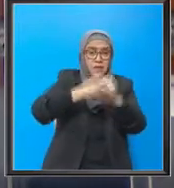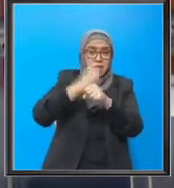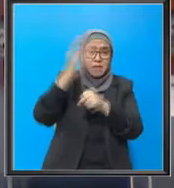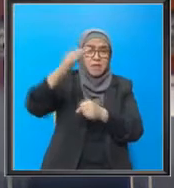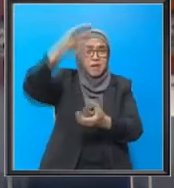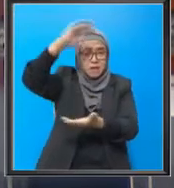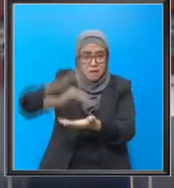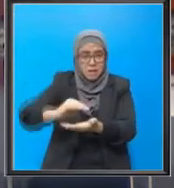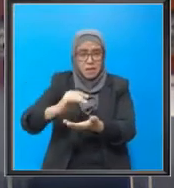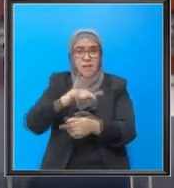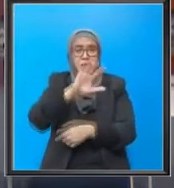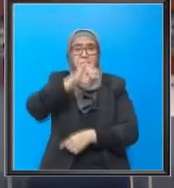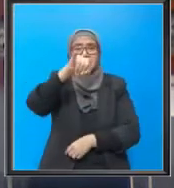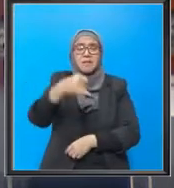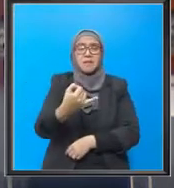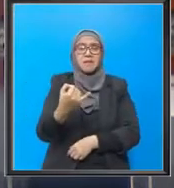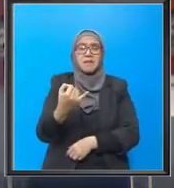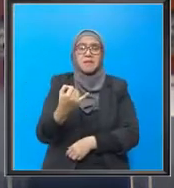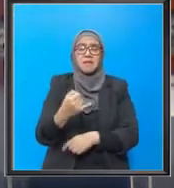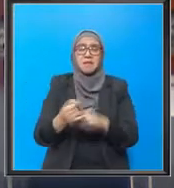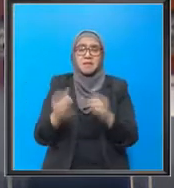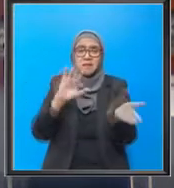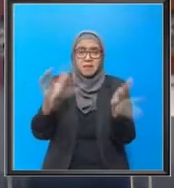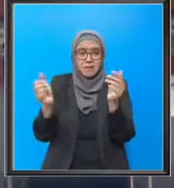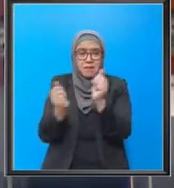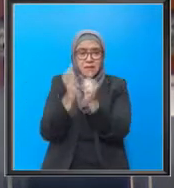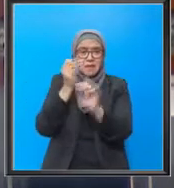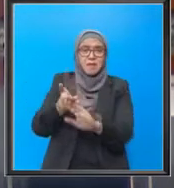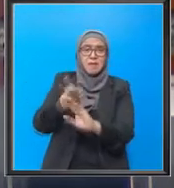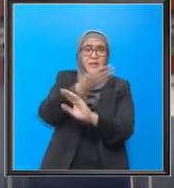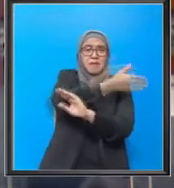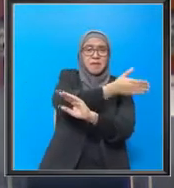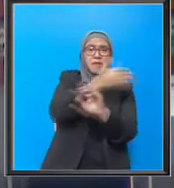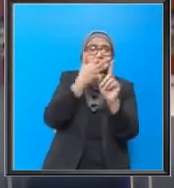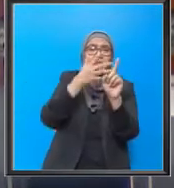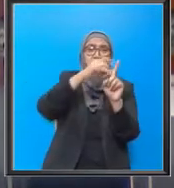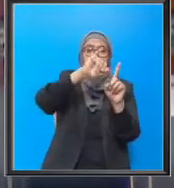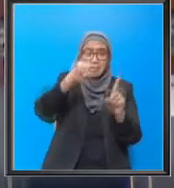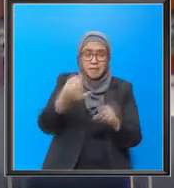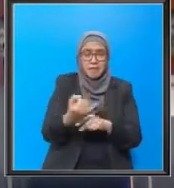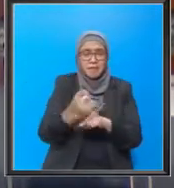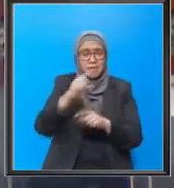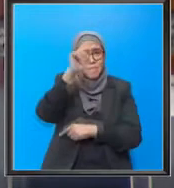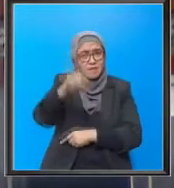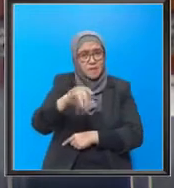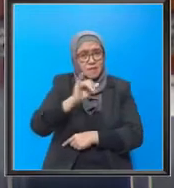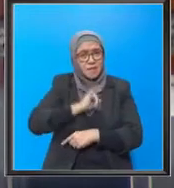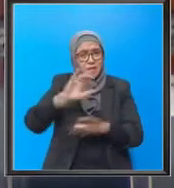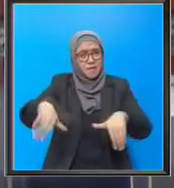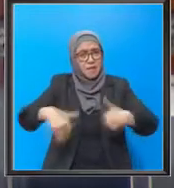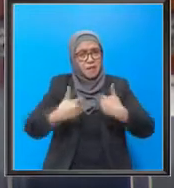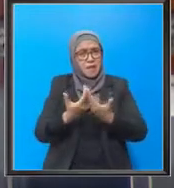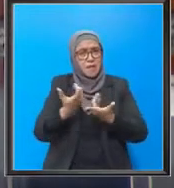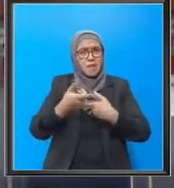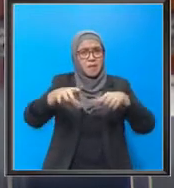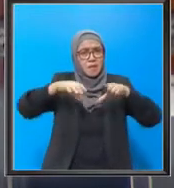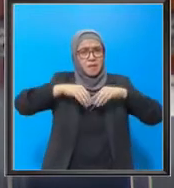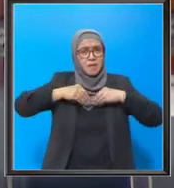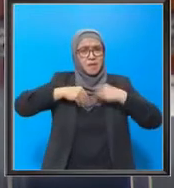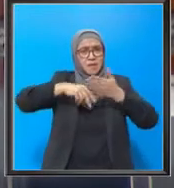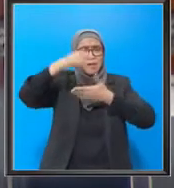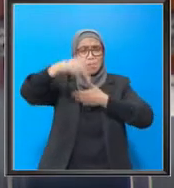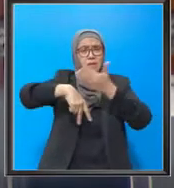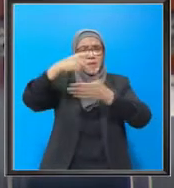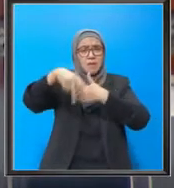15juta saja berbanding dengan sebelumnya soal saya Sejauh manakah sambutan kalangan orang muda dan